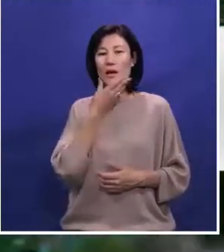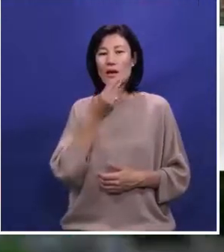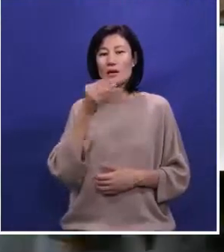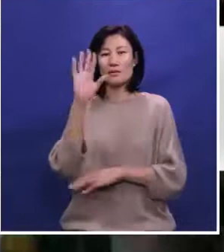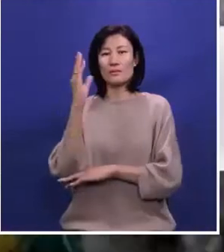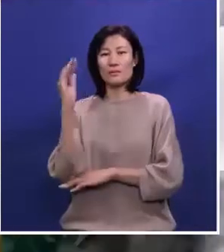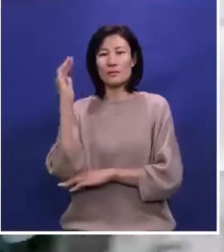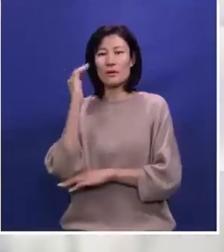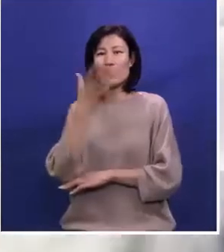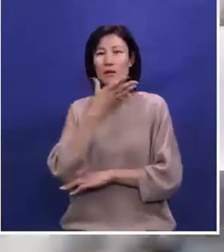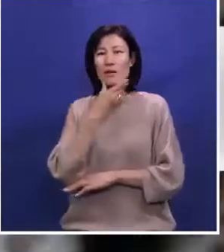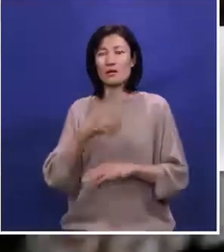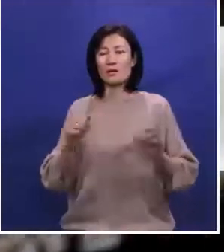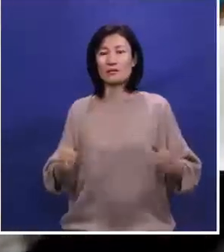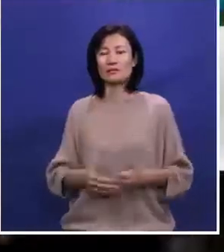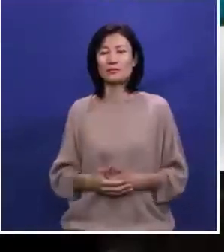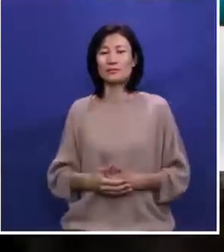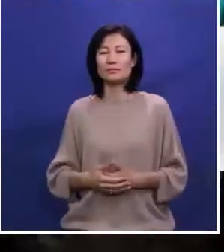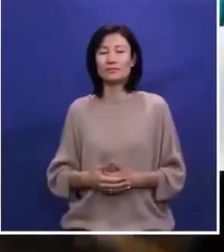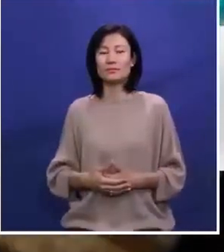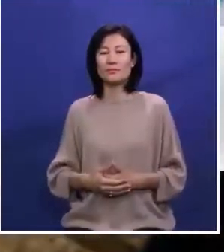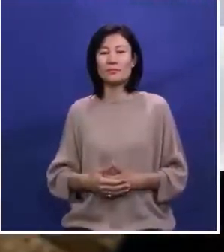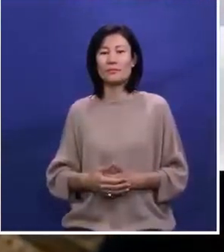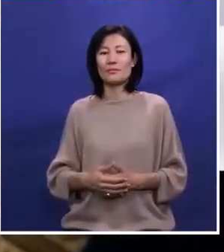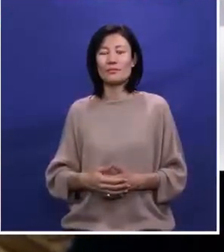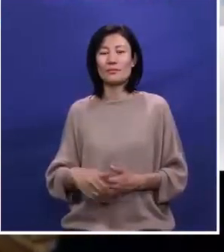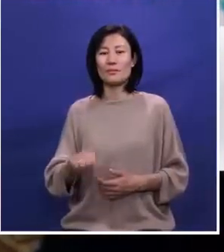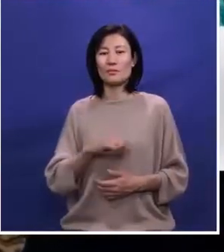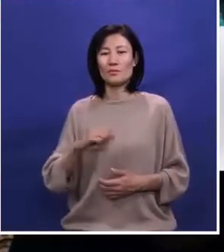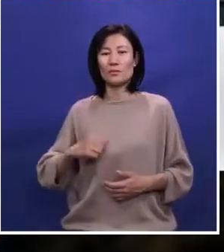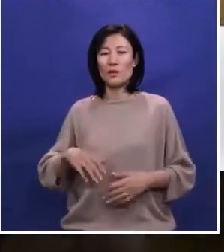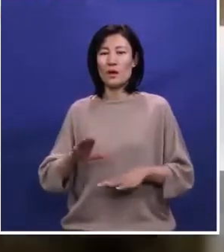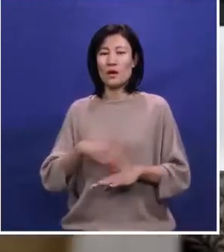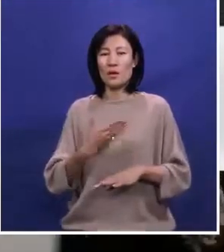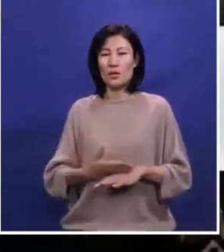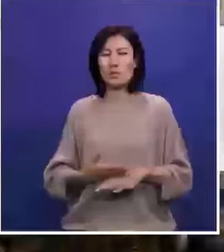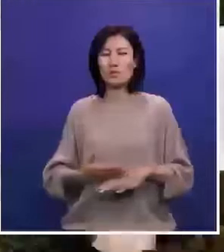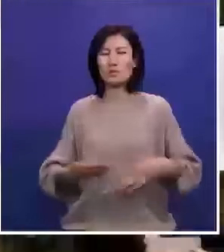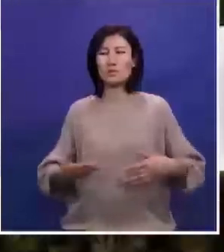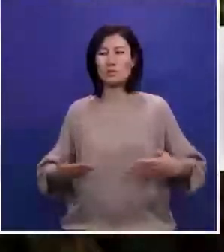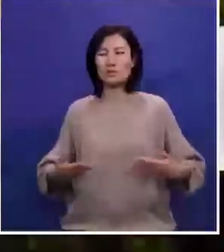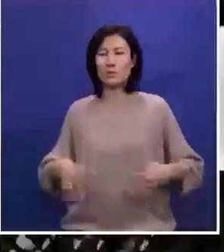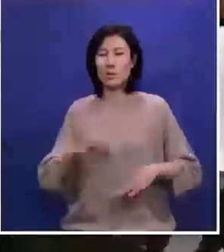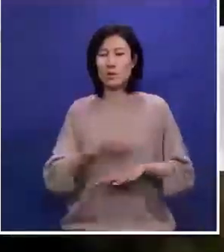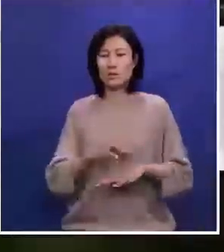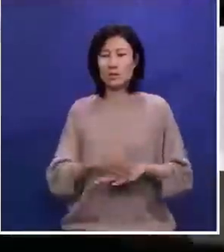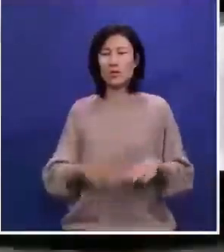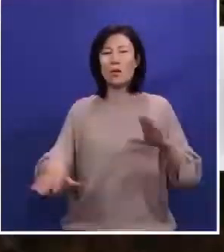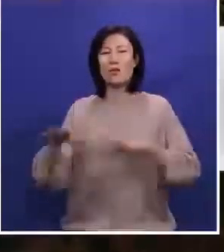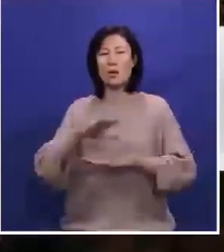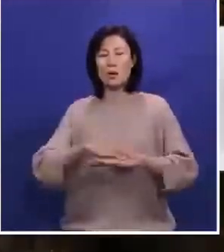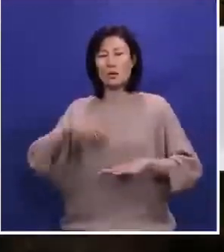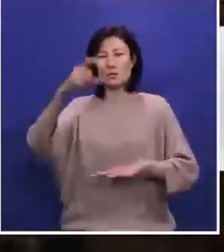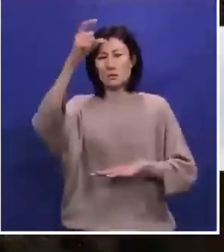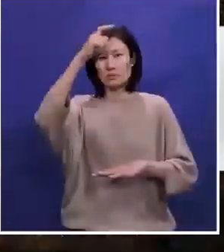қарағашы жайқалып тұрған қарабураға қиналғандар медет сұрап, шамданғандар қайрат іздеп келеді. Күллі түркі жұртына